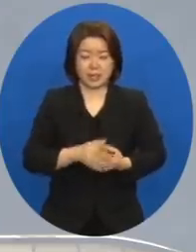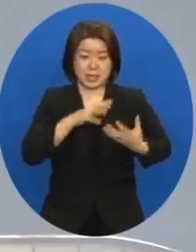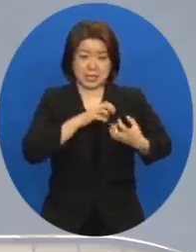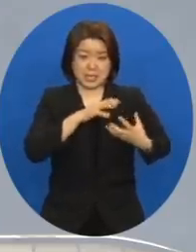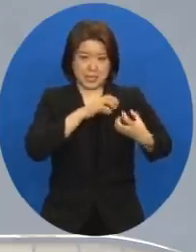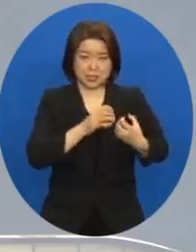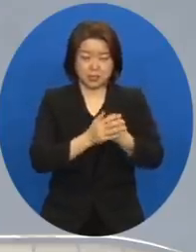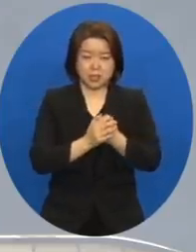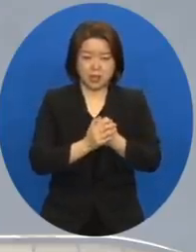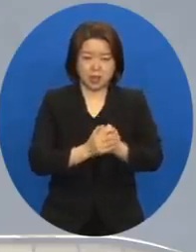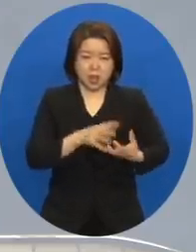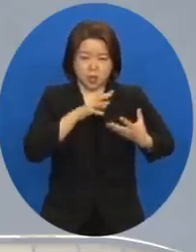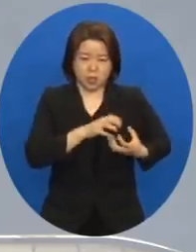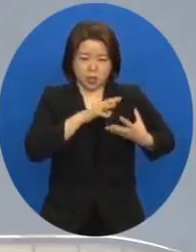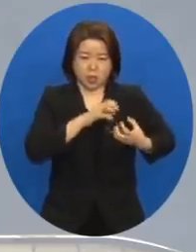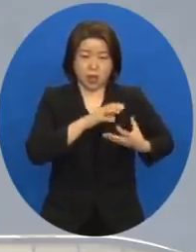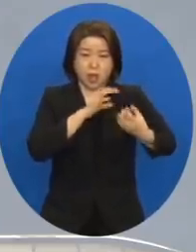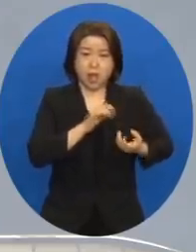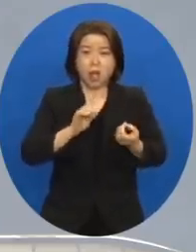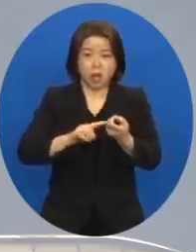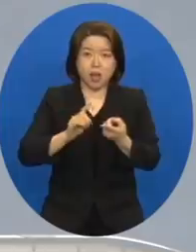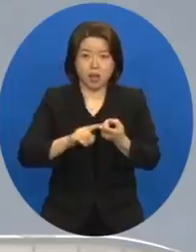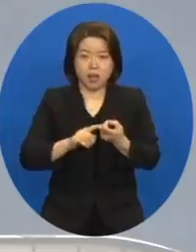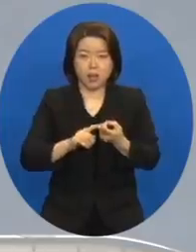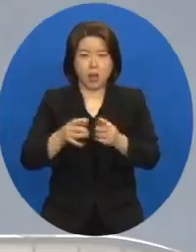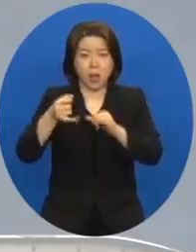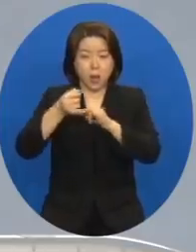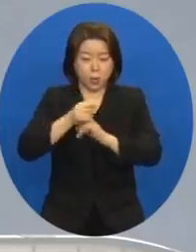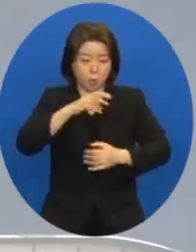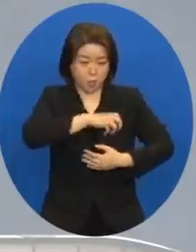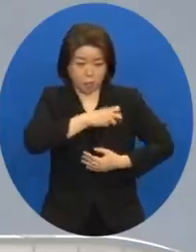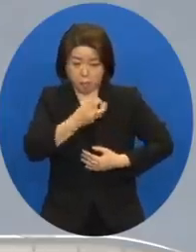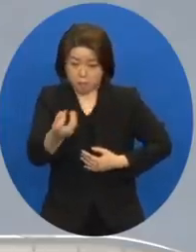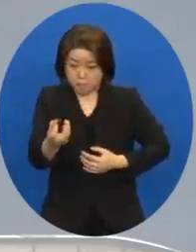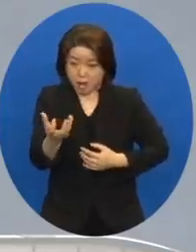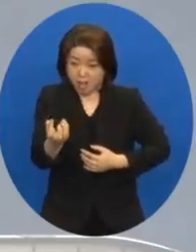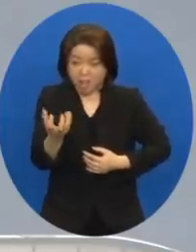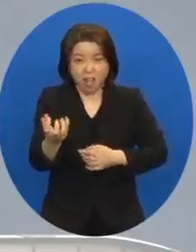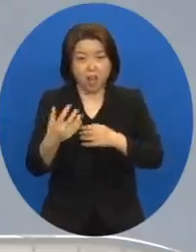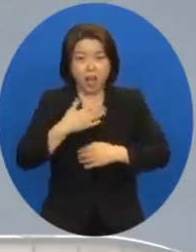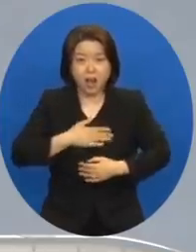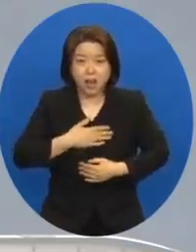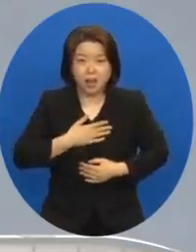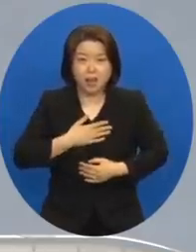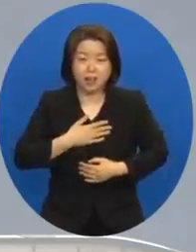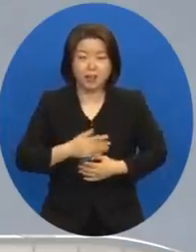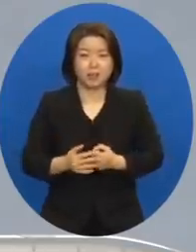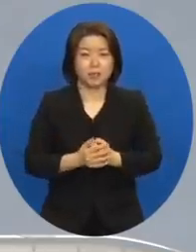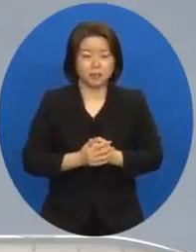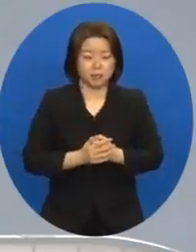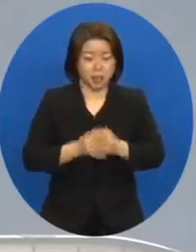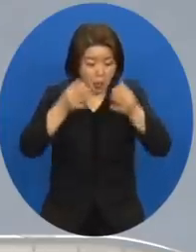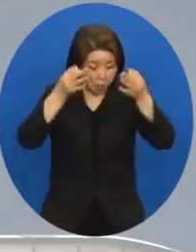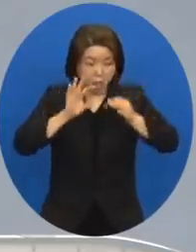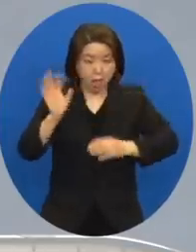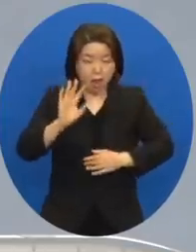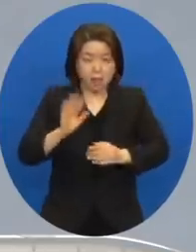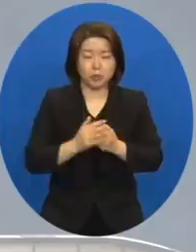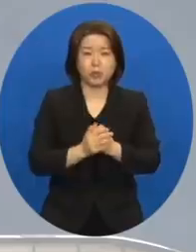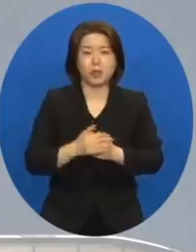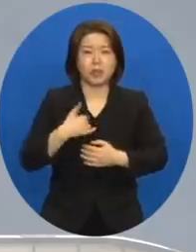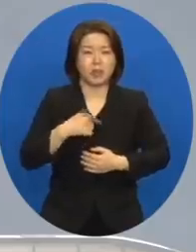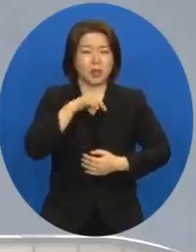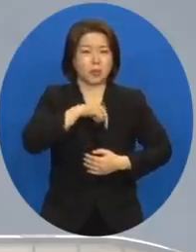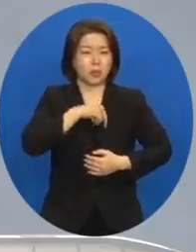살아 움직인다는 것을 꼭 꺼내 봐야 합니까 보지 못해도 내 속에